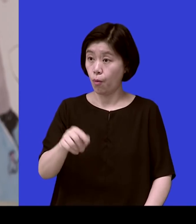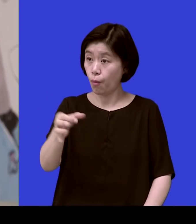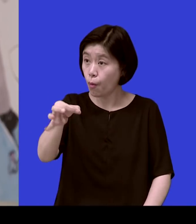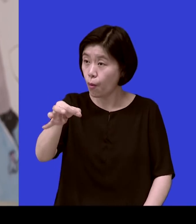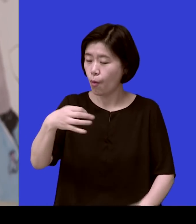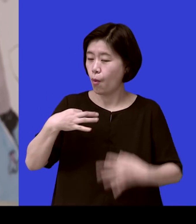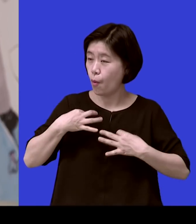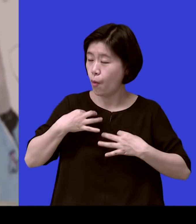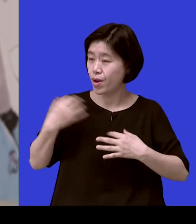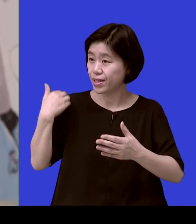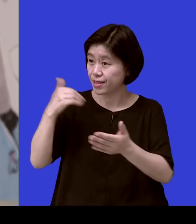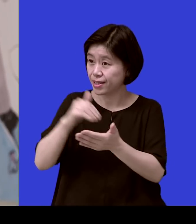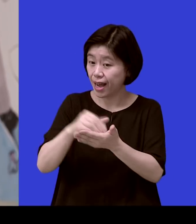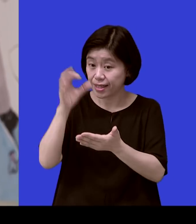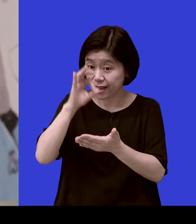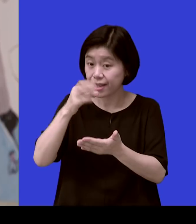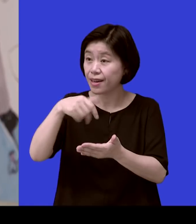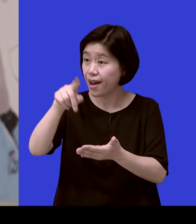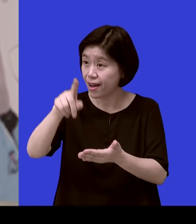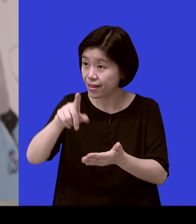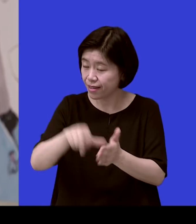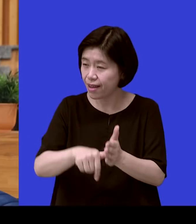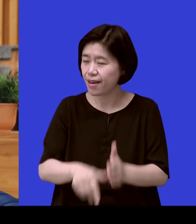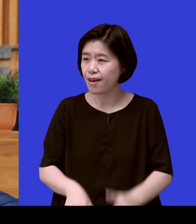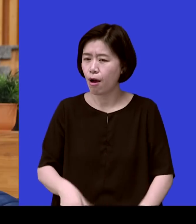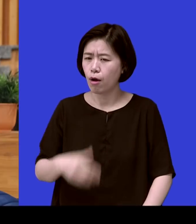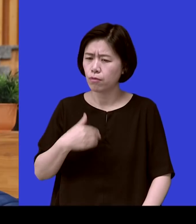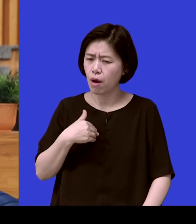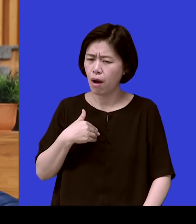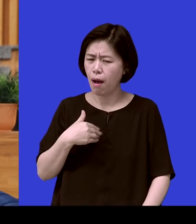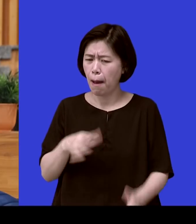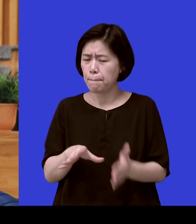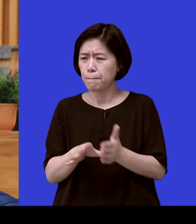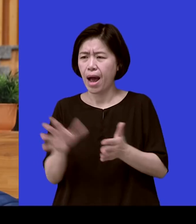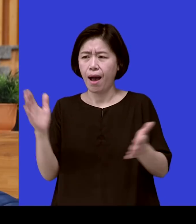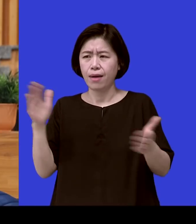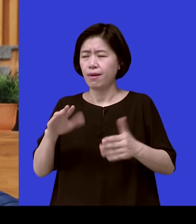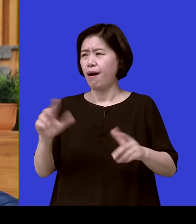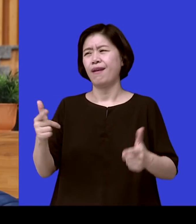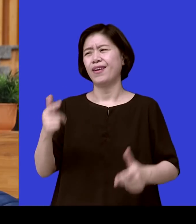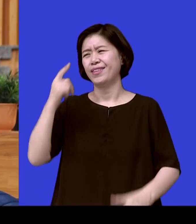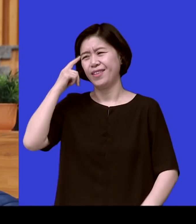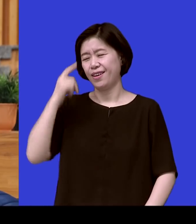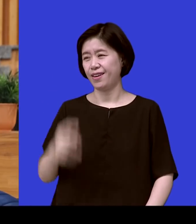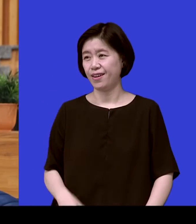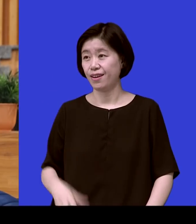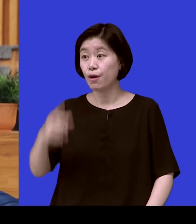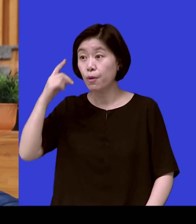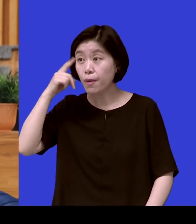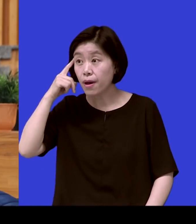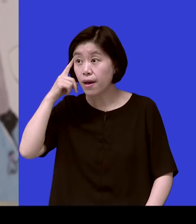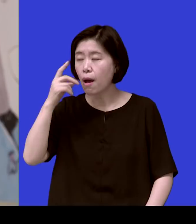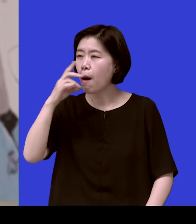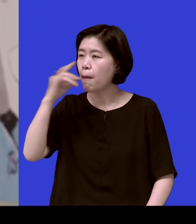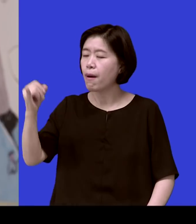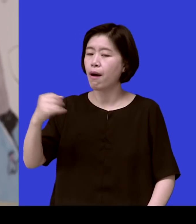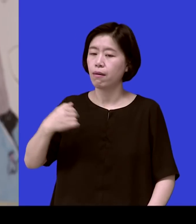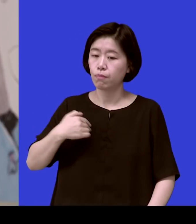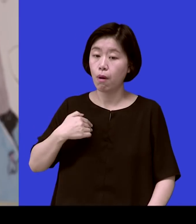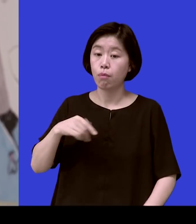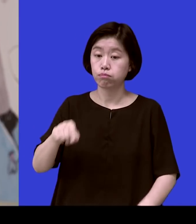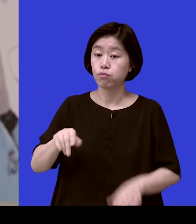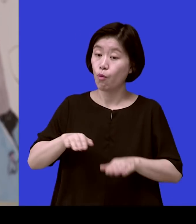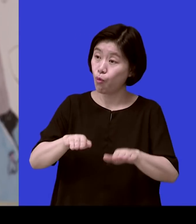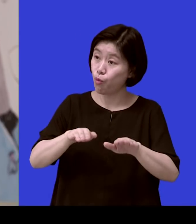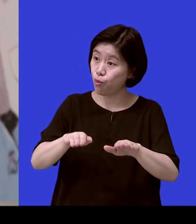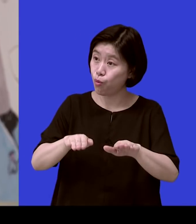말이야, 내가 문제아가 아니라는 생각이 들었어. 엄마가 이 옷을 고쳐주니까